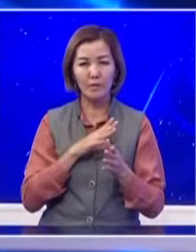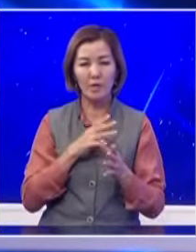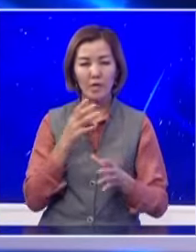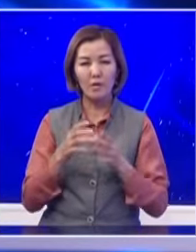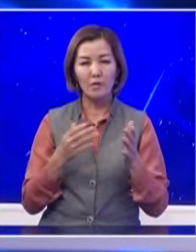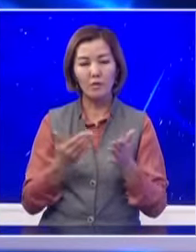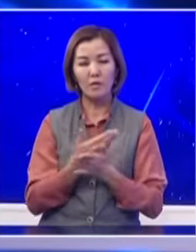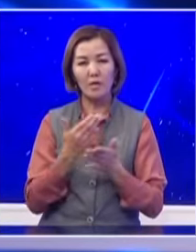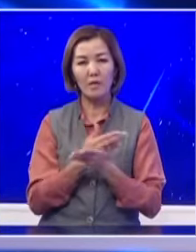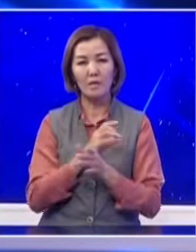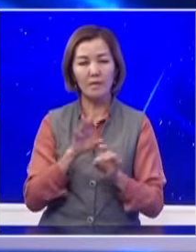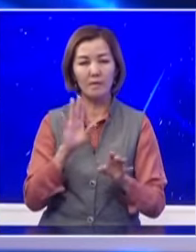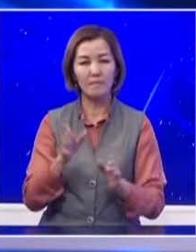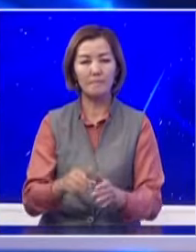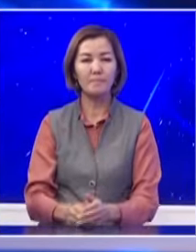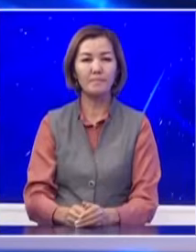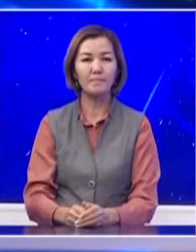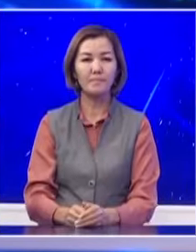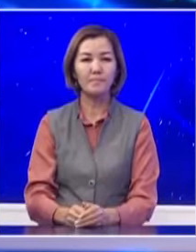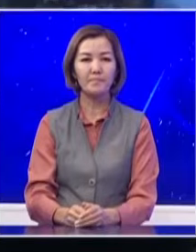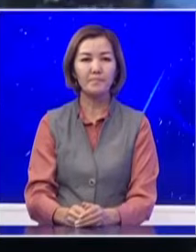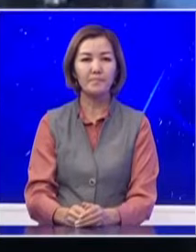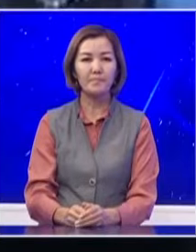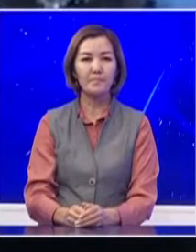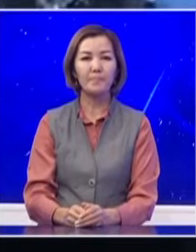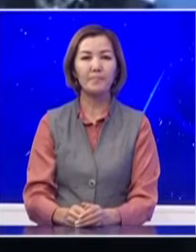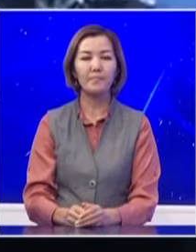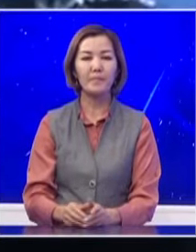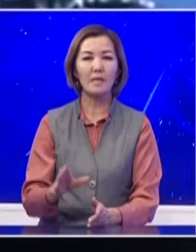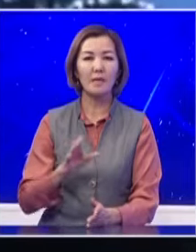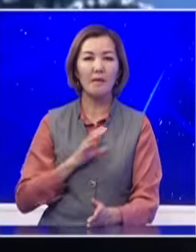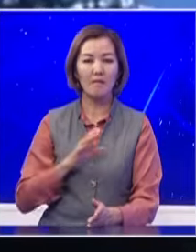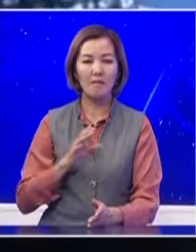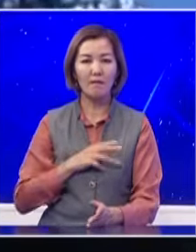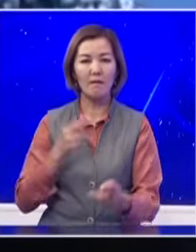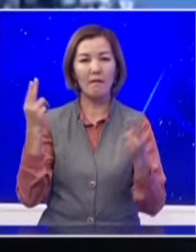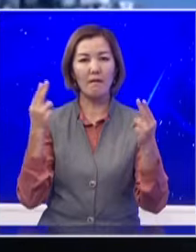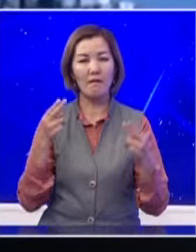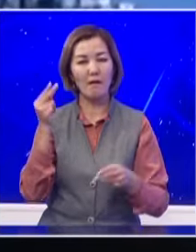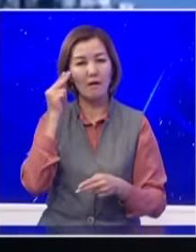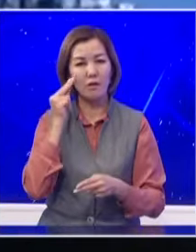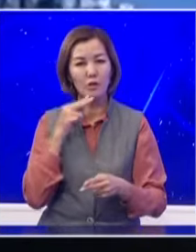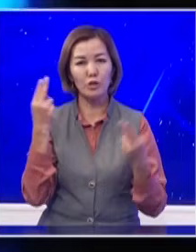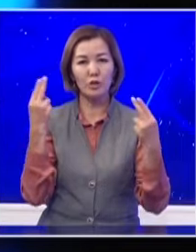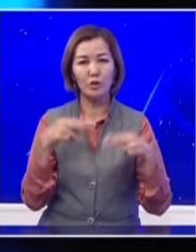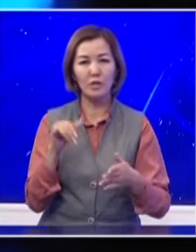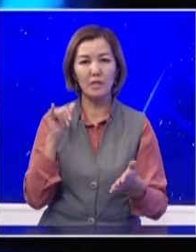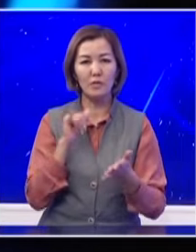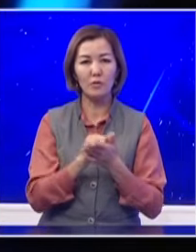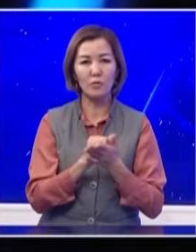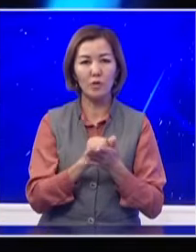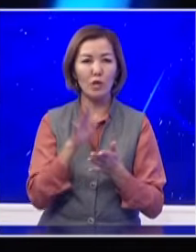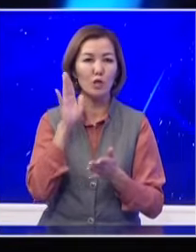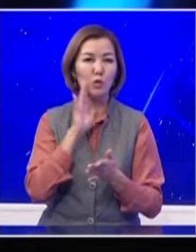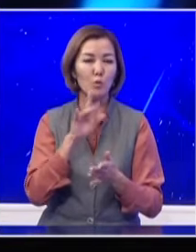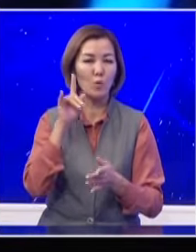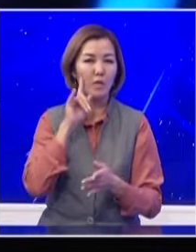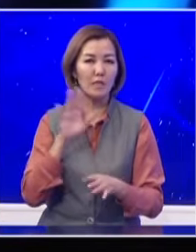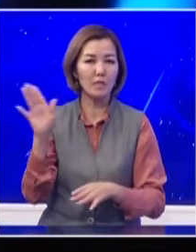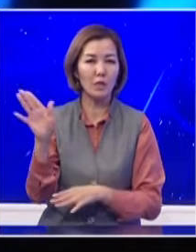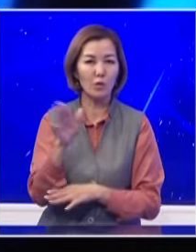өзге де әлем жаңалықтарына құлақ түрелік. Канада мен Ақштың шекарасында орналасқан әйгілі Ниагара сарқырамасы